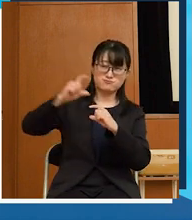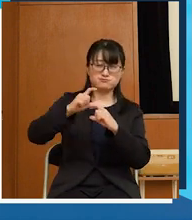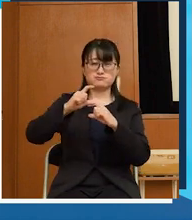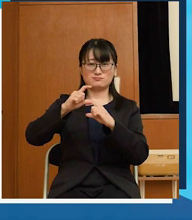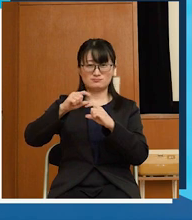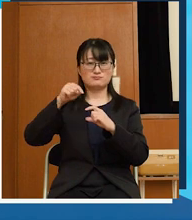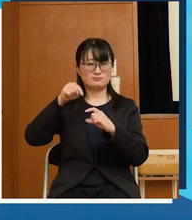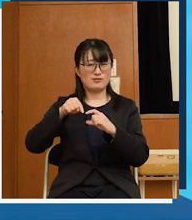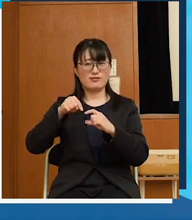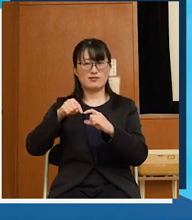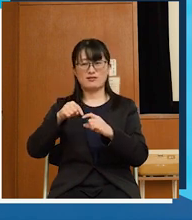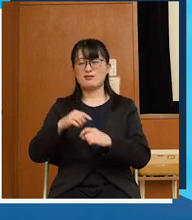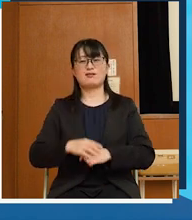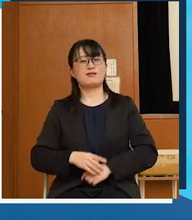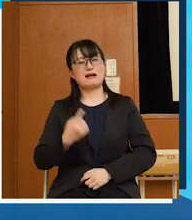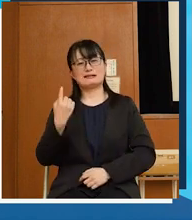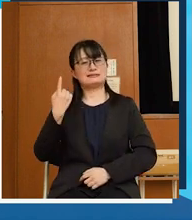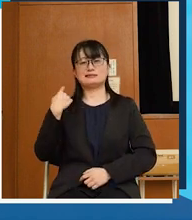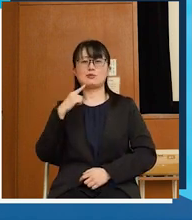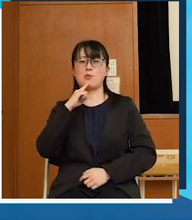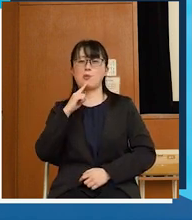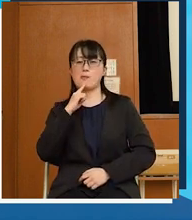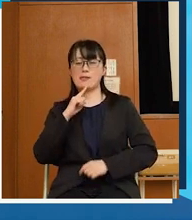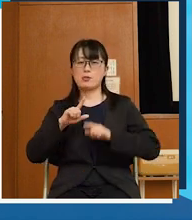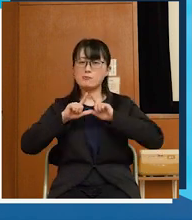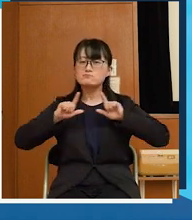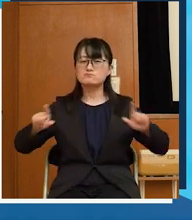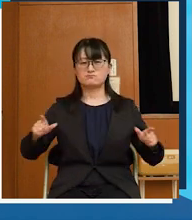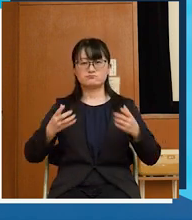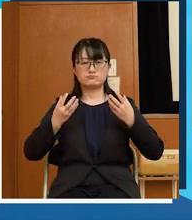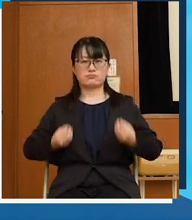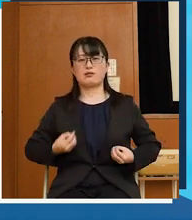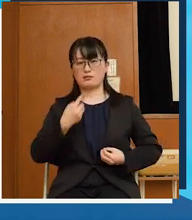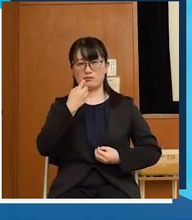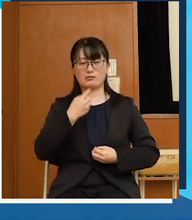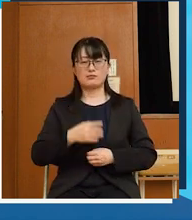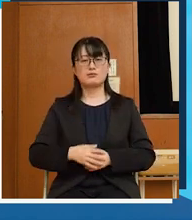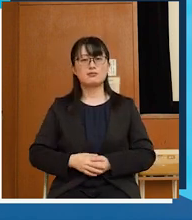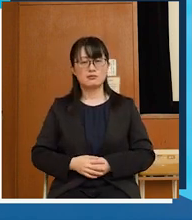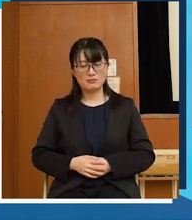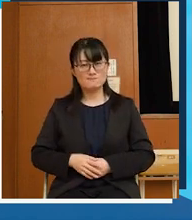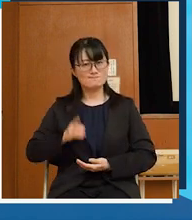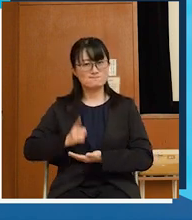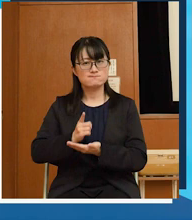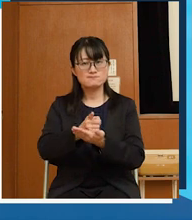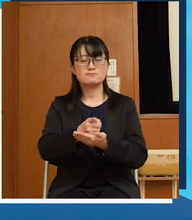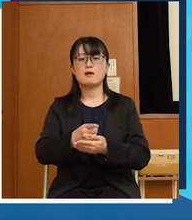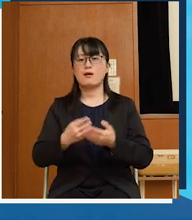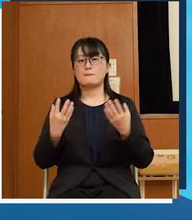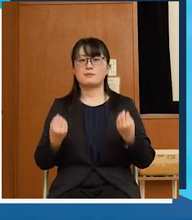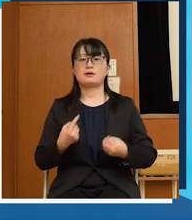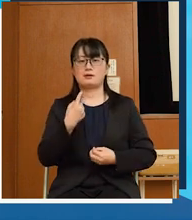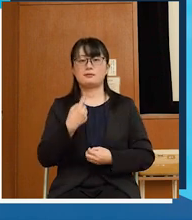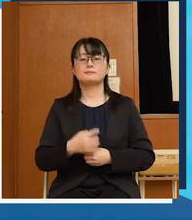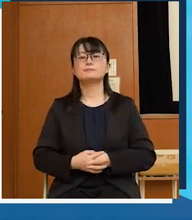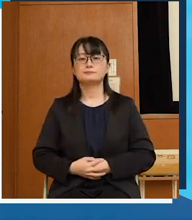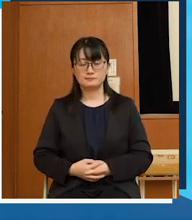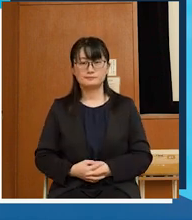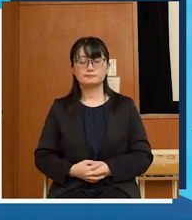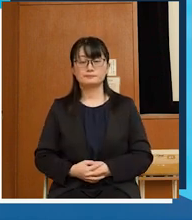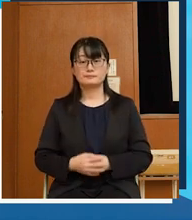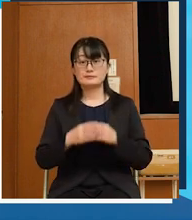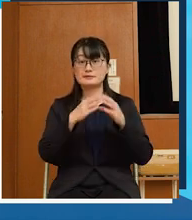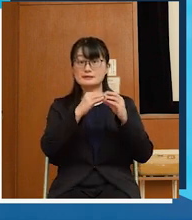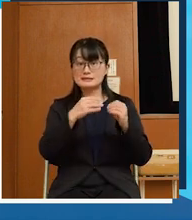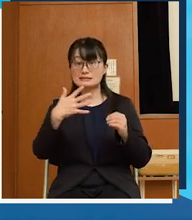ことを昨日私はコメントとしてそのことを強く言わざるを得ませんでした日両政府